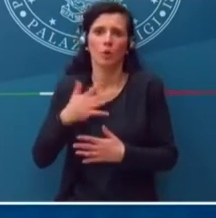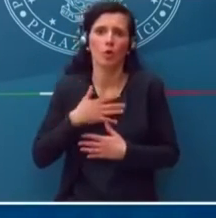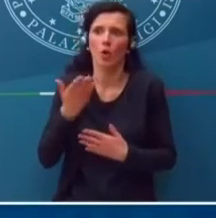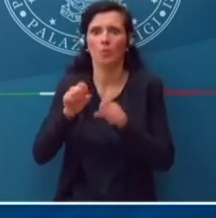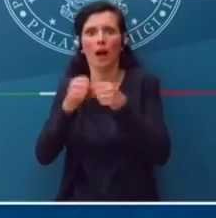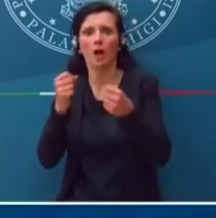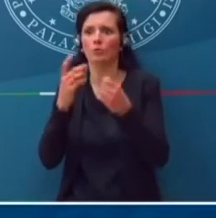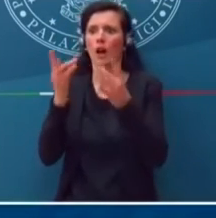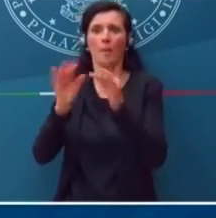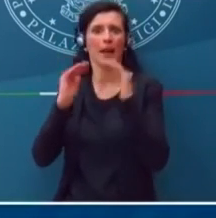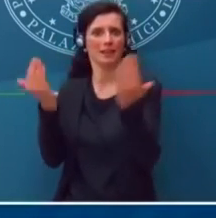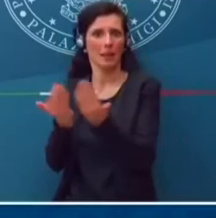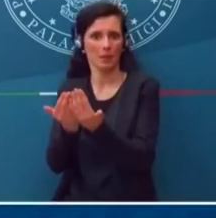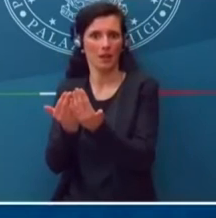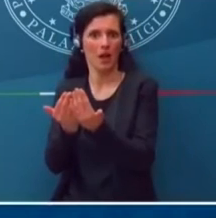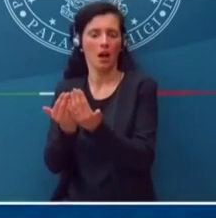situazione